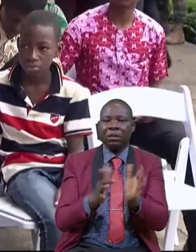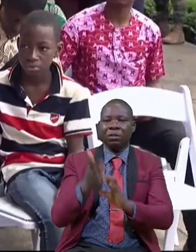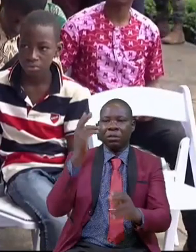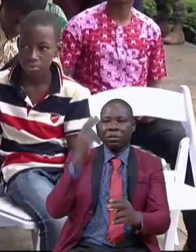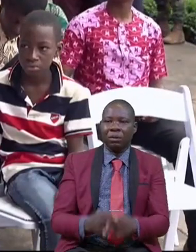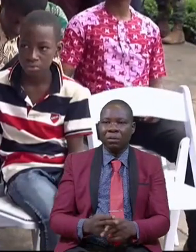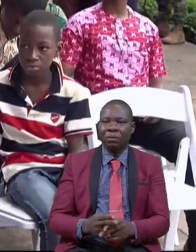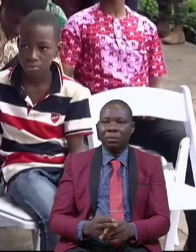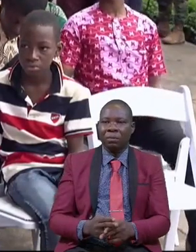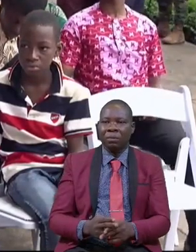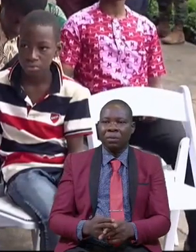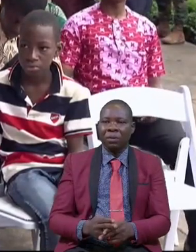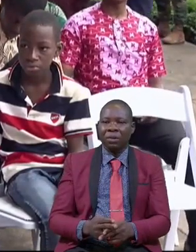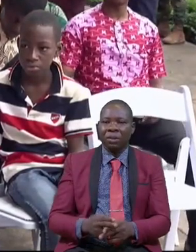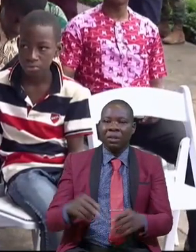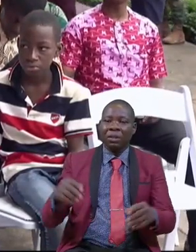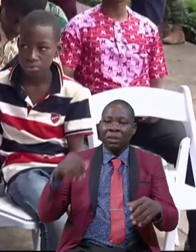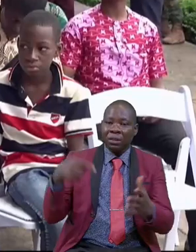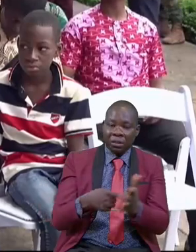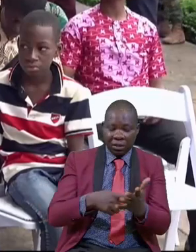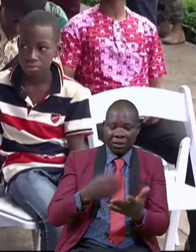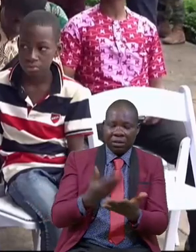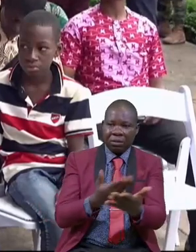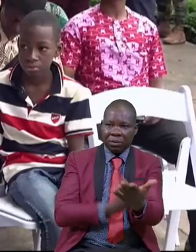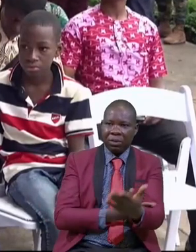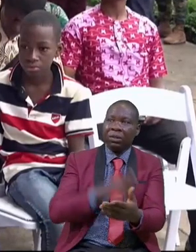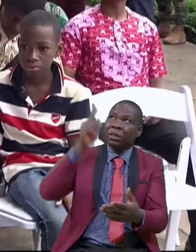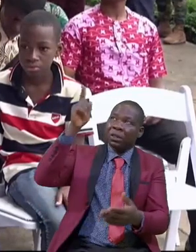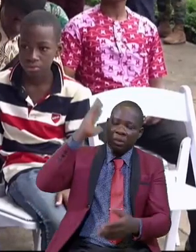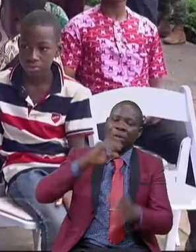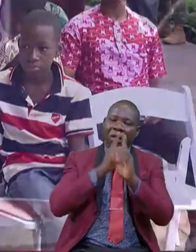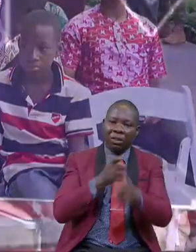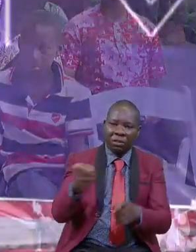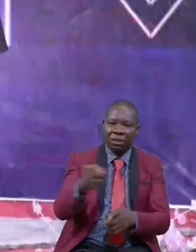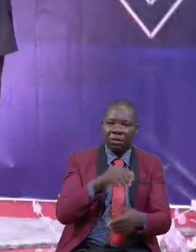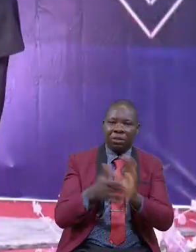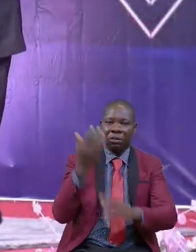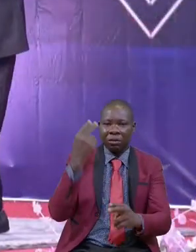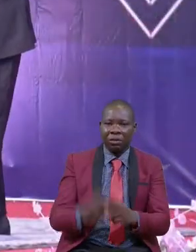ce matin, he will answer you. Il va te juger. And then he says in verse 16,